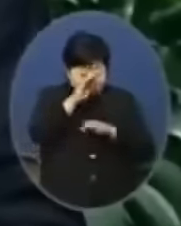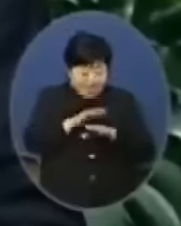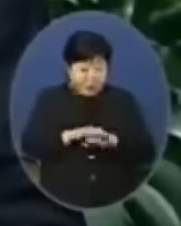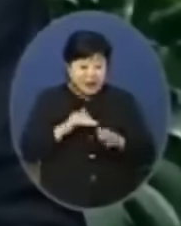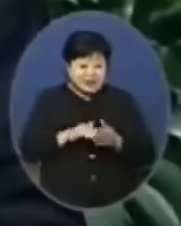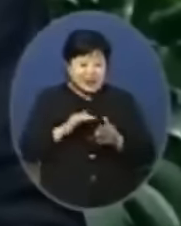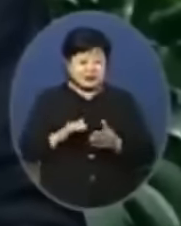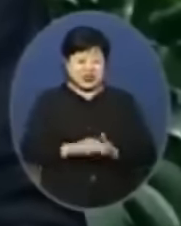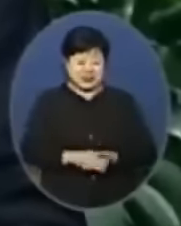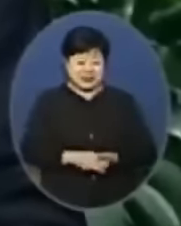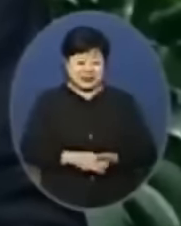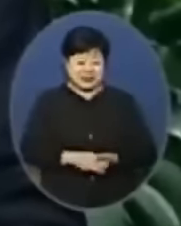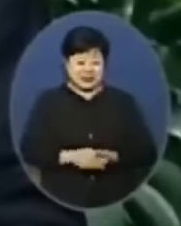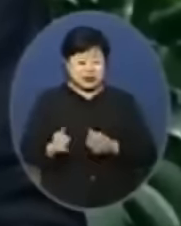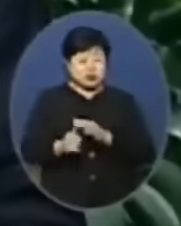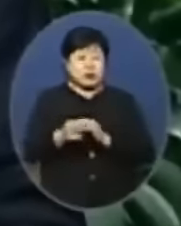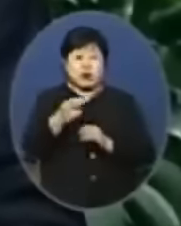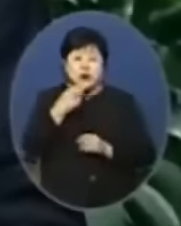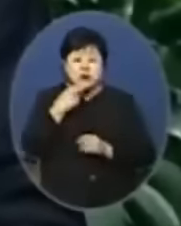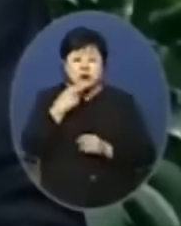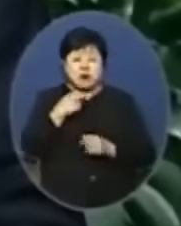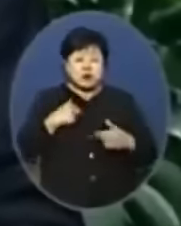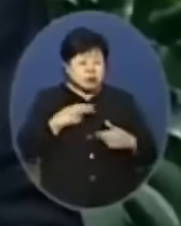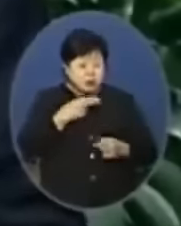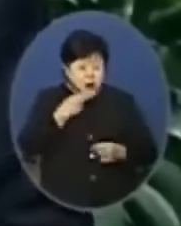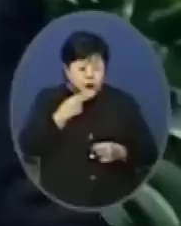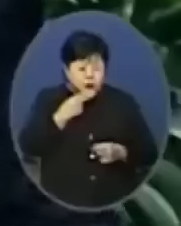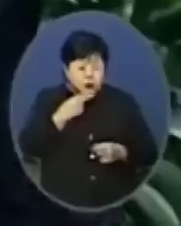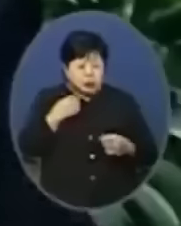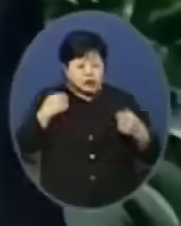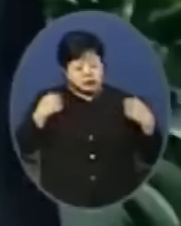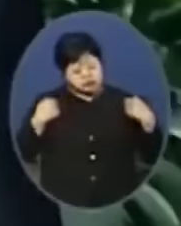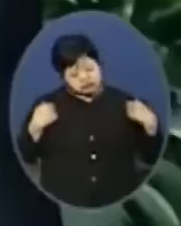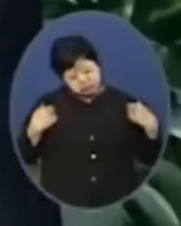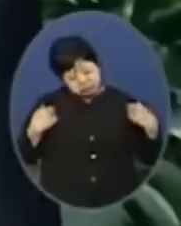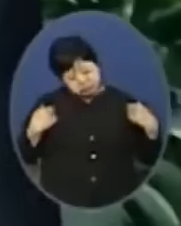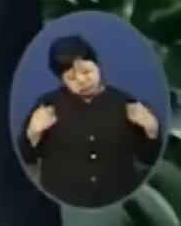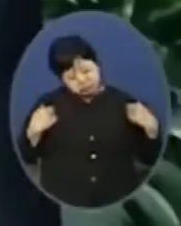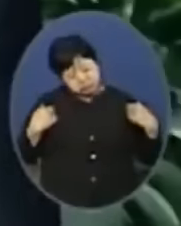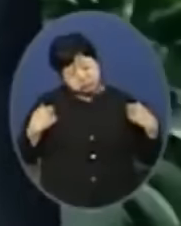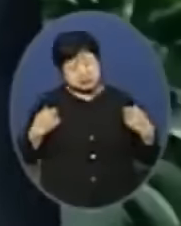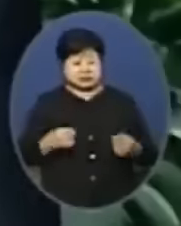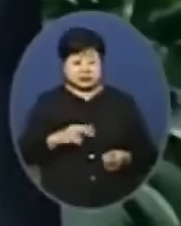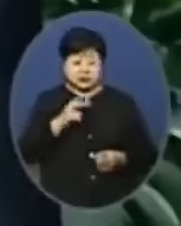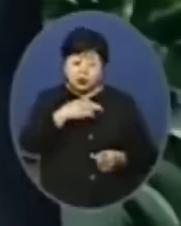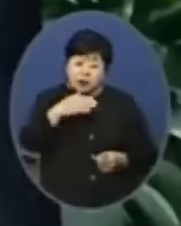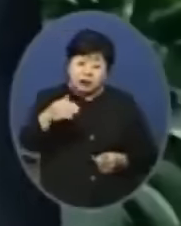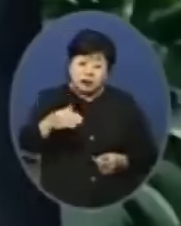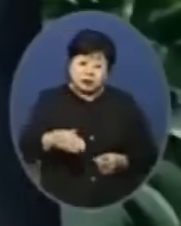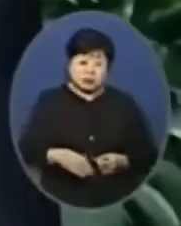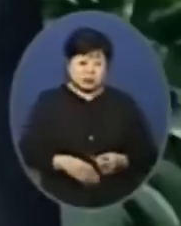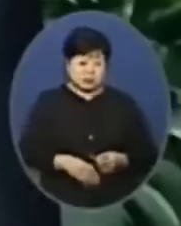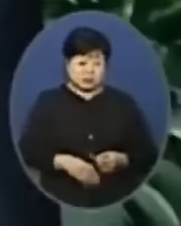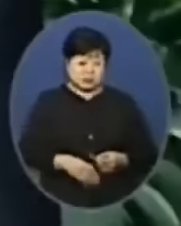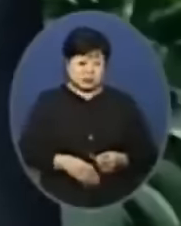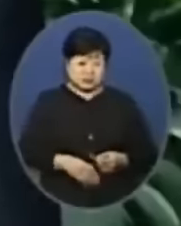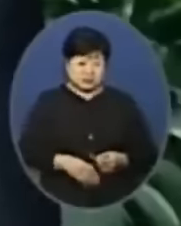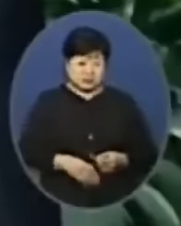드리고 나가는데 아무런 소망을 얻지 못하고 기쁨도 얻지 못하고 어깨가 척 늘어져서 들어왔다 가면